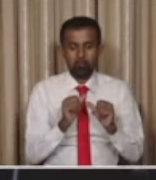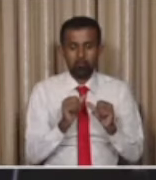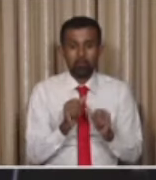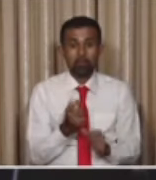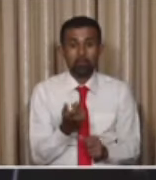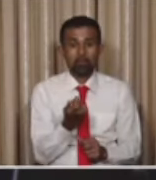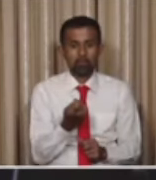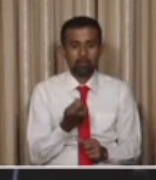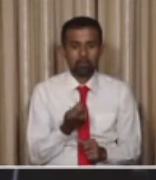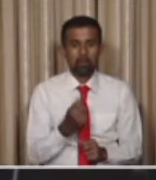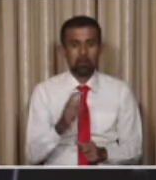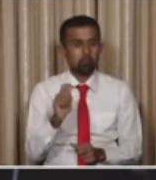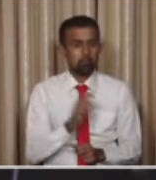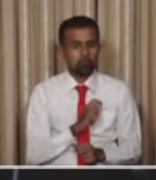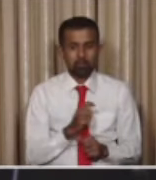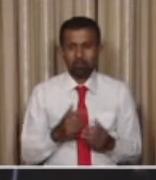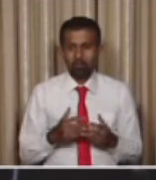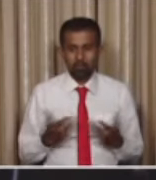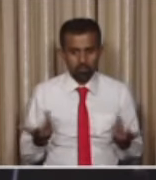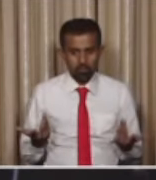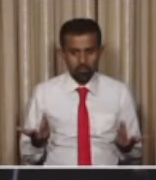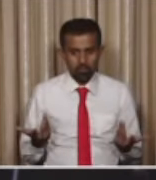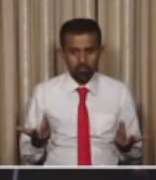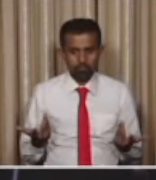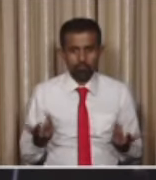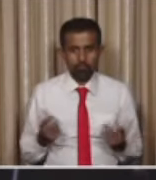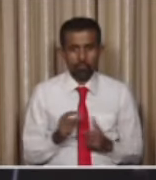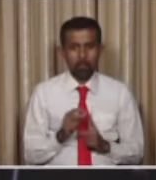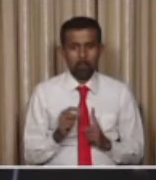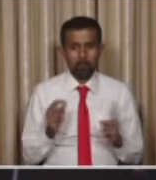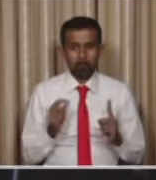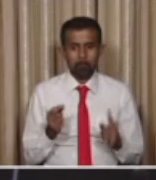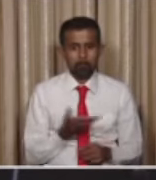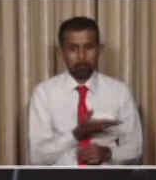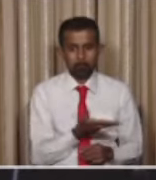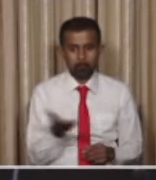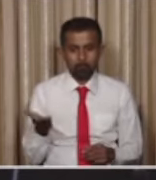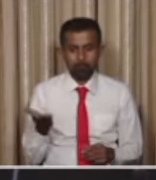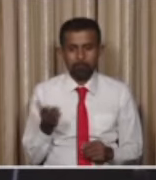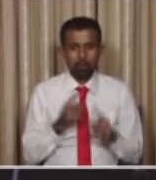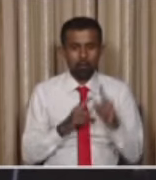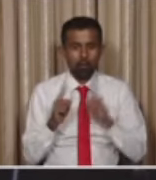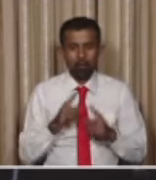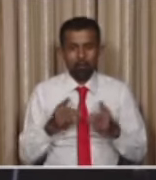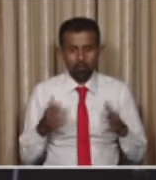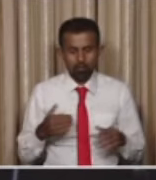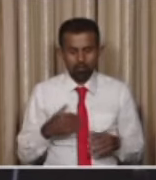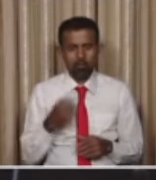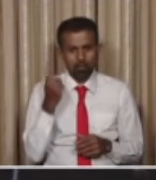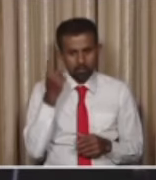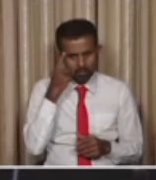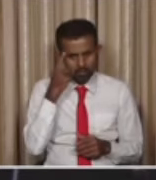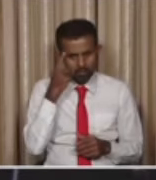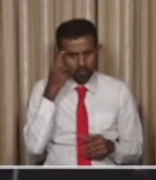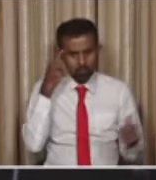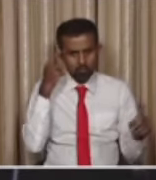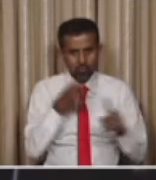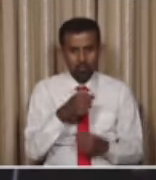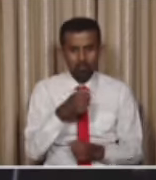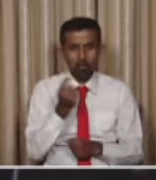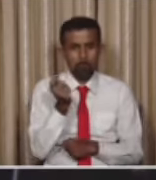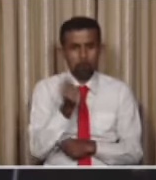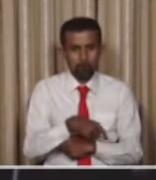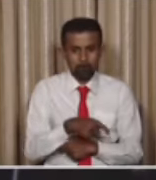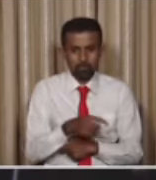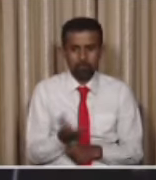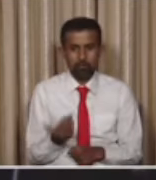ගන්න ආදමක් නැහැ ඉතින් ඒක නිසා අද මේ පාර්ලිමේන්තුවේ බොහෝ මන්ත්‍රීවරයෙක් සම්බන්ධයෙන් කතා කරපු නිසා මම හිතනවා ඒ සම්බන්ධයෙන් රජය පියවරක්